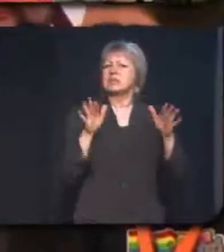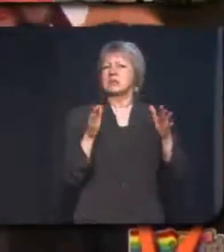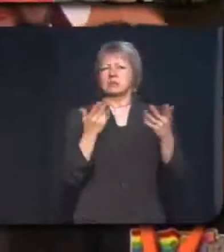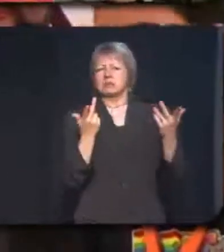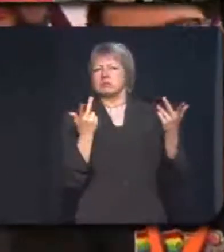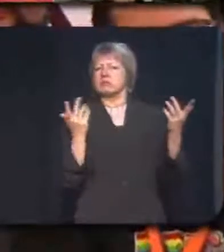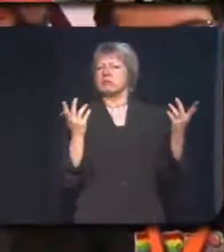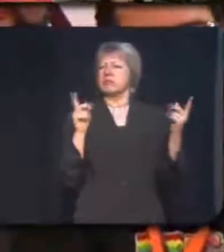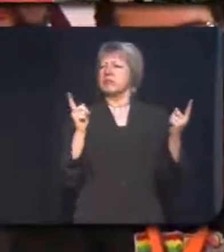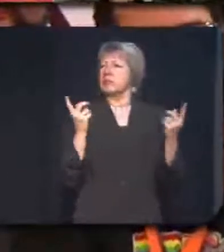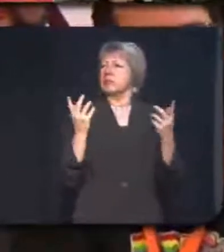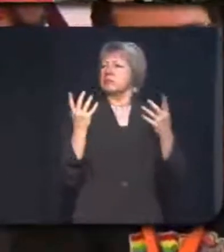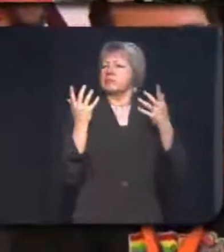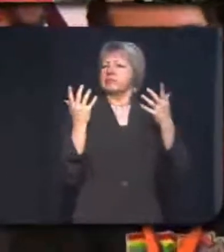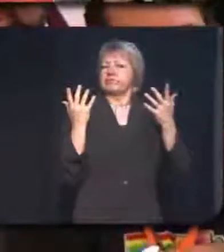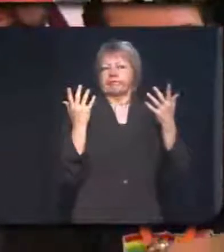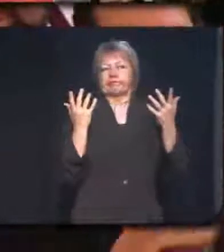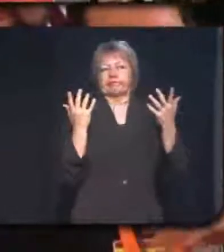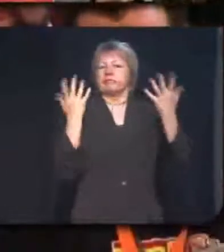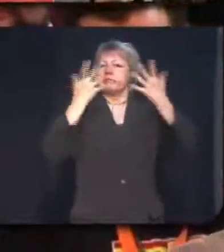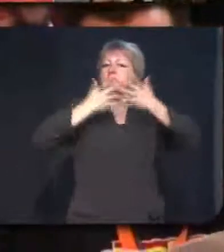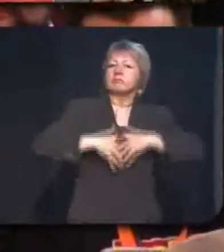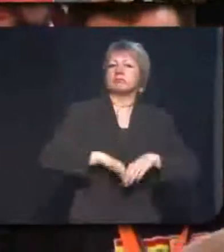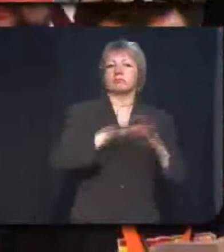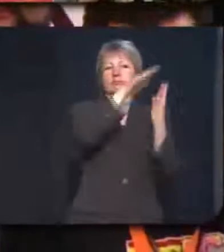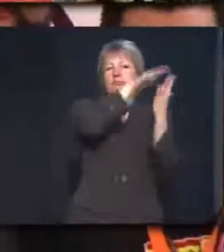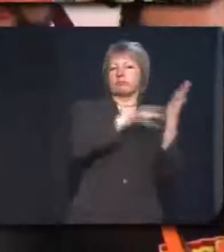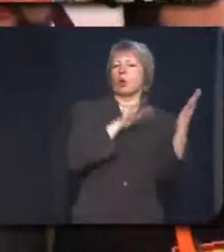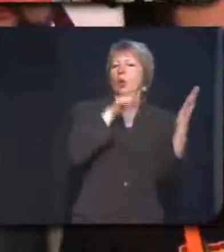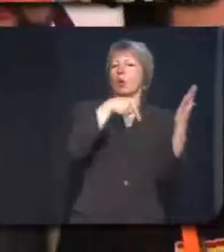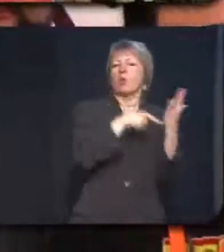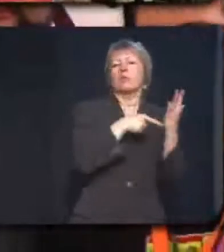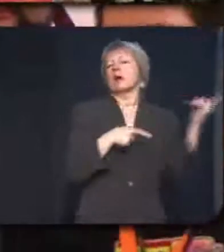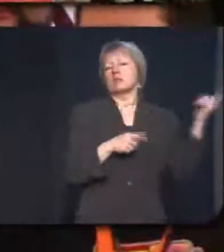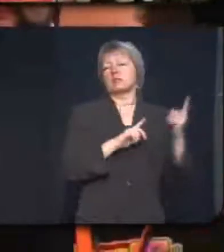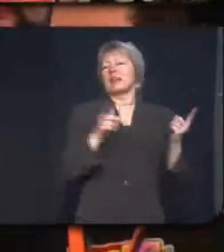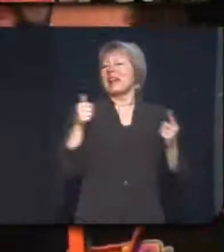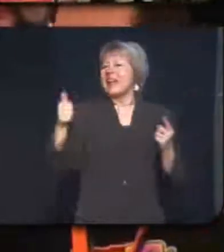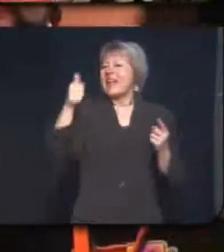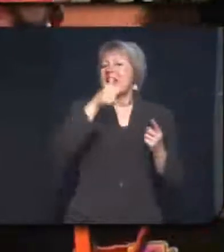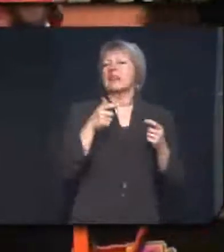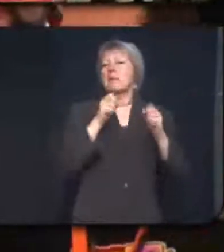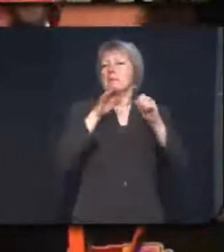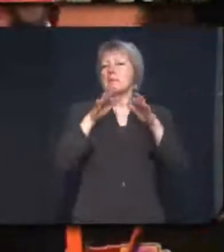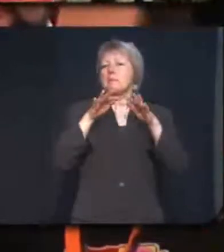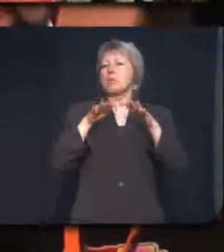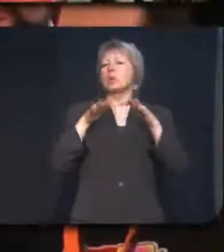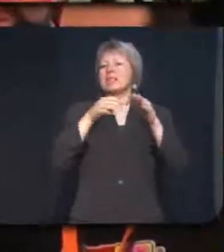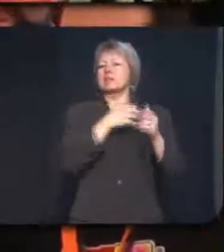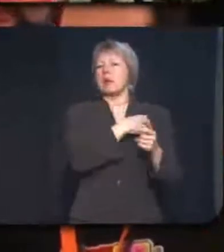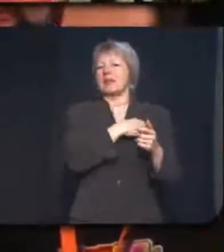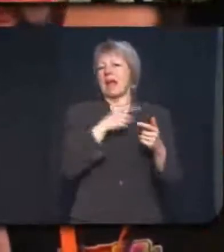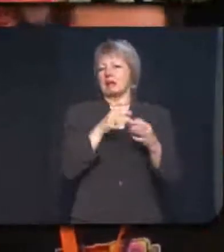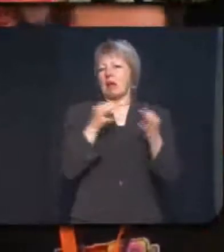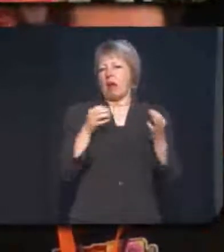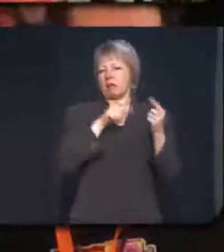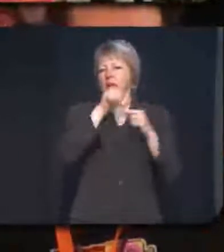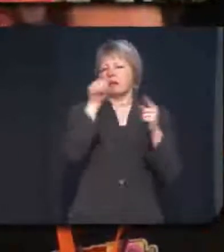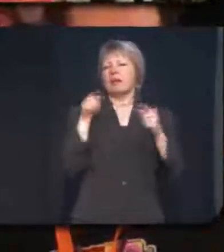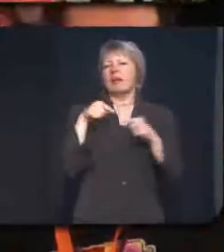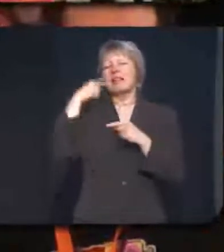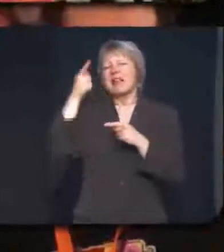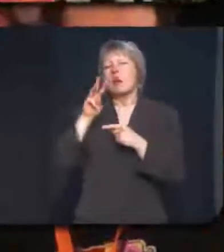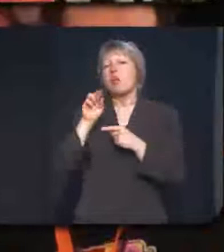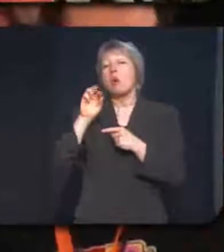Parteitag das ist erstmal nur ein erster hatten wir werden weiter arbeiten also in Warschau im Ende Juli ist die nächste Konferenz zu Satzung aber